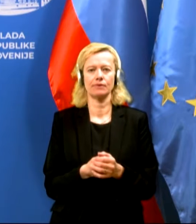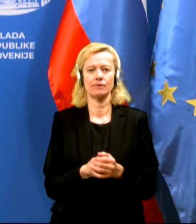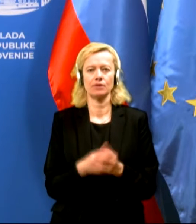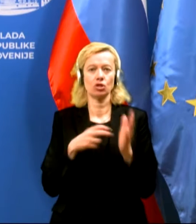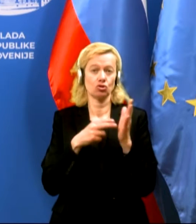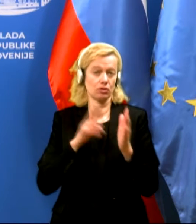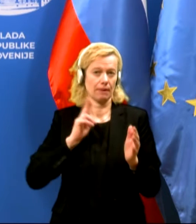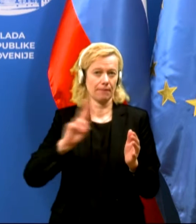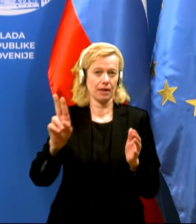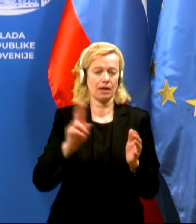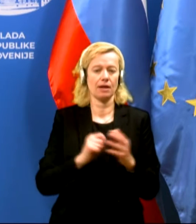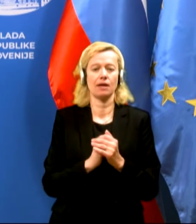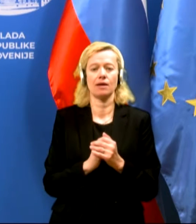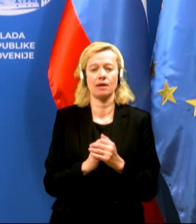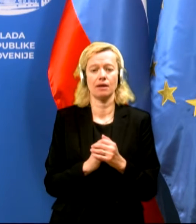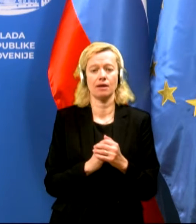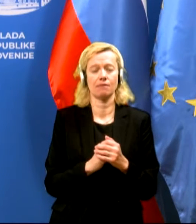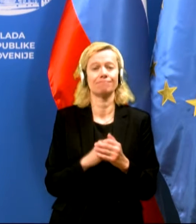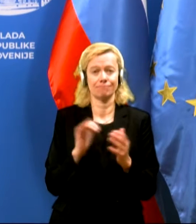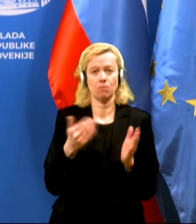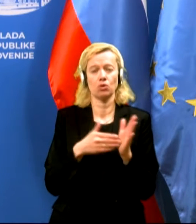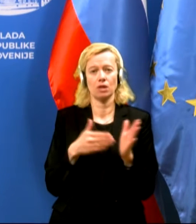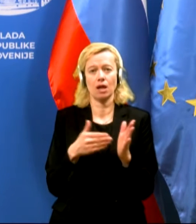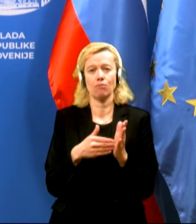Še naprej je potrebno